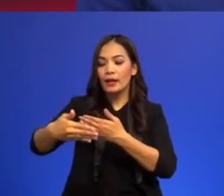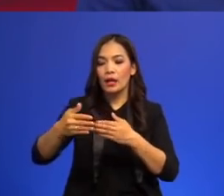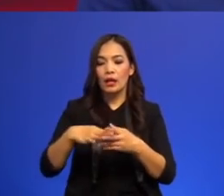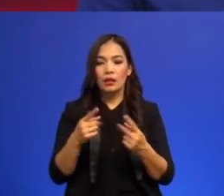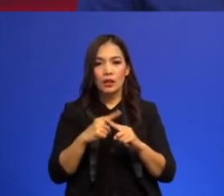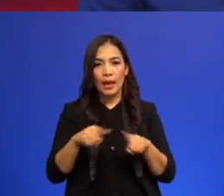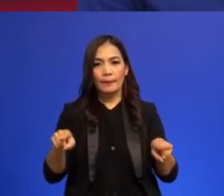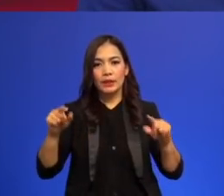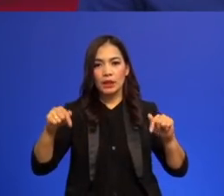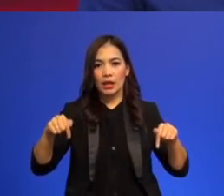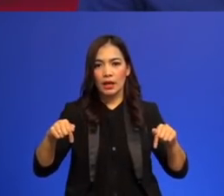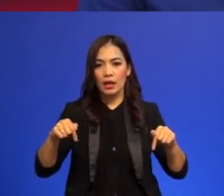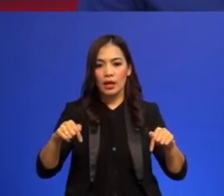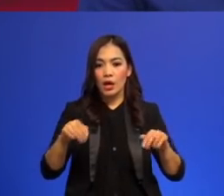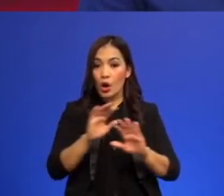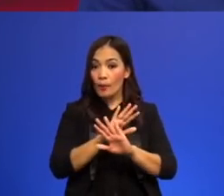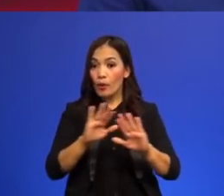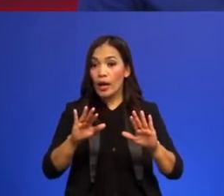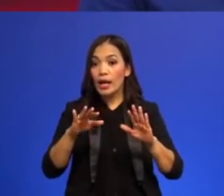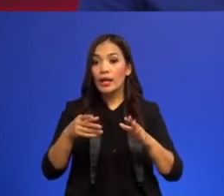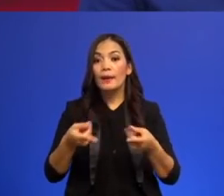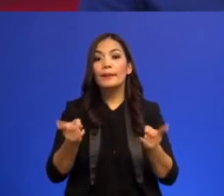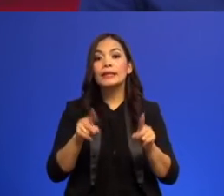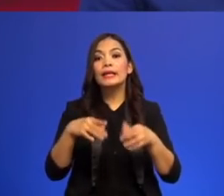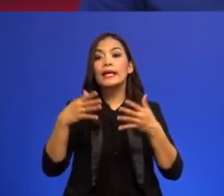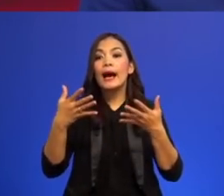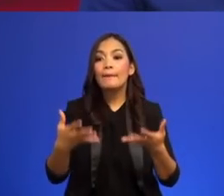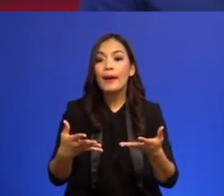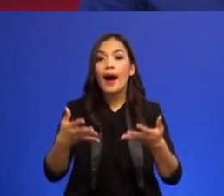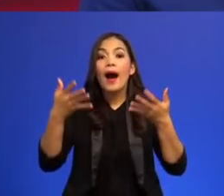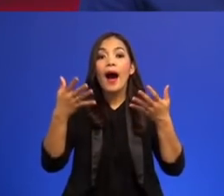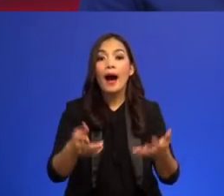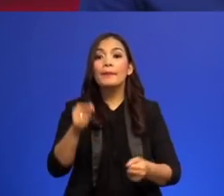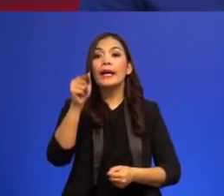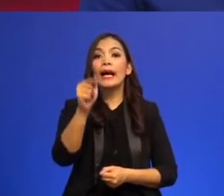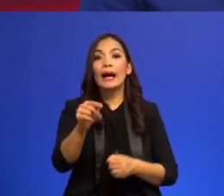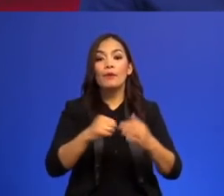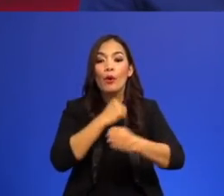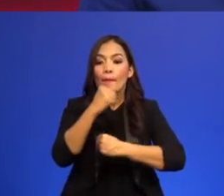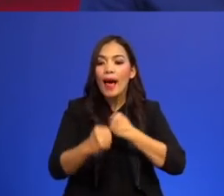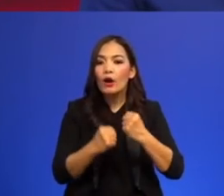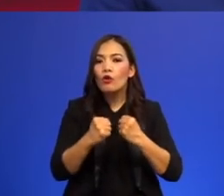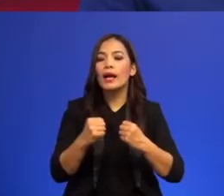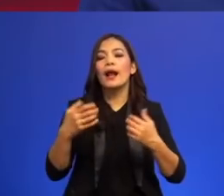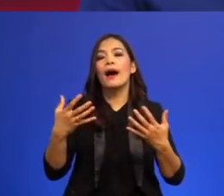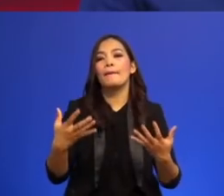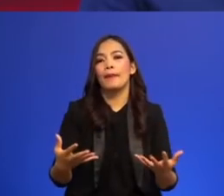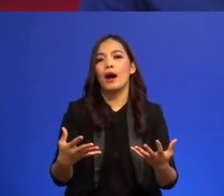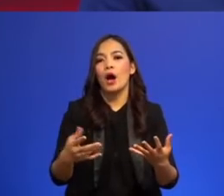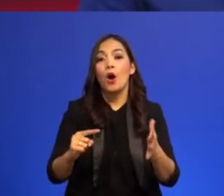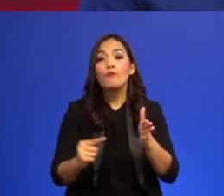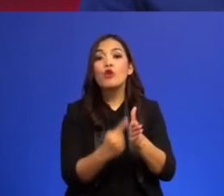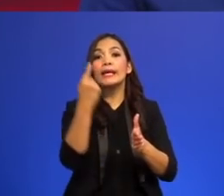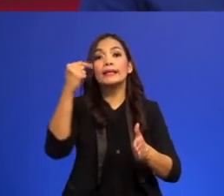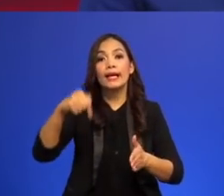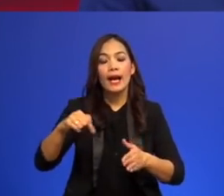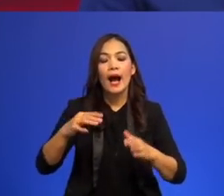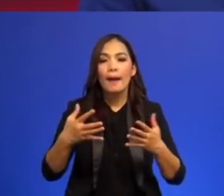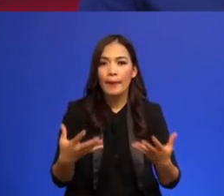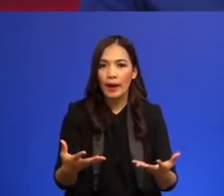Tapi sekarang gini, bukan kamu mau jadi apa nanti. Apa yang akan kamu lakukan nanti, yang kamu mulai sekarang.